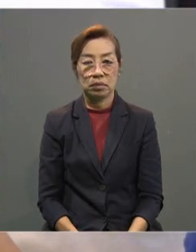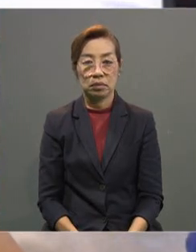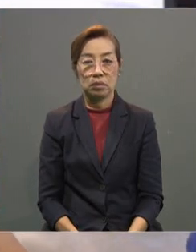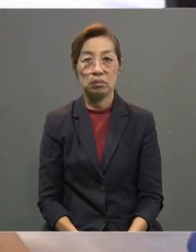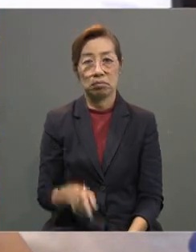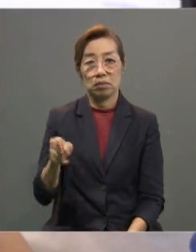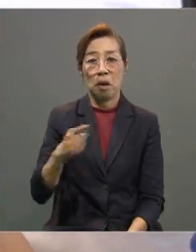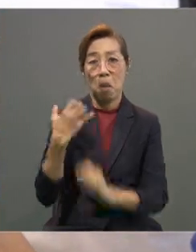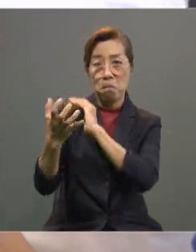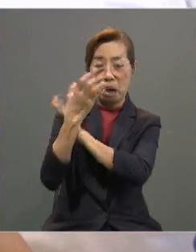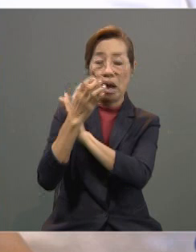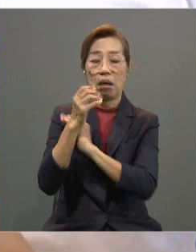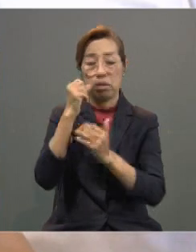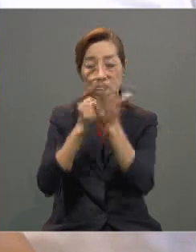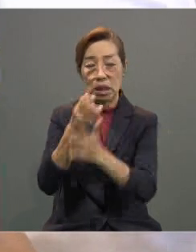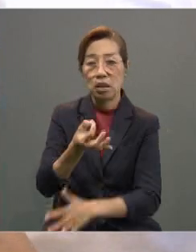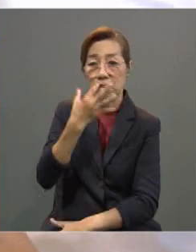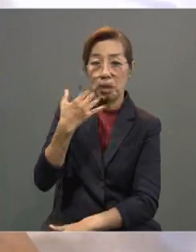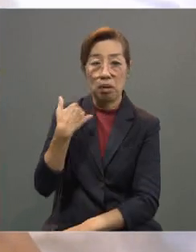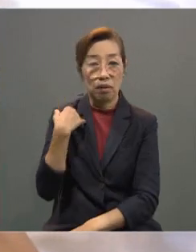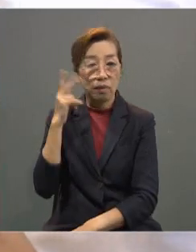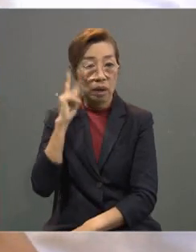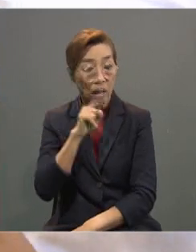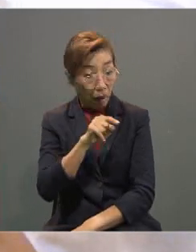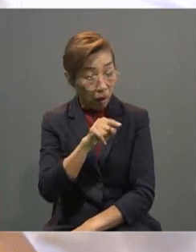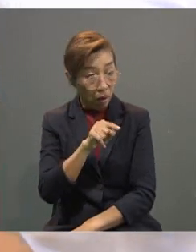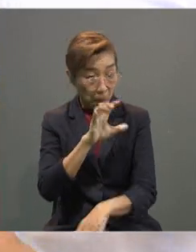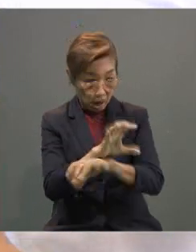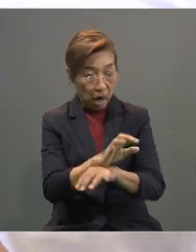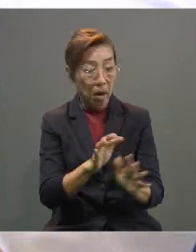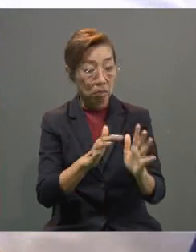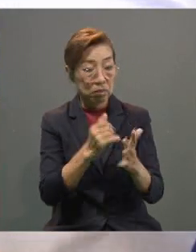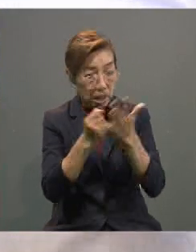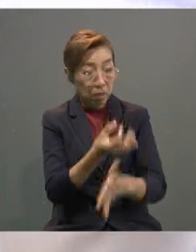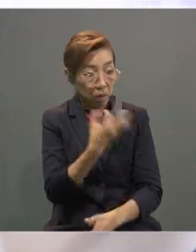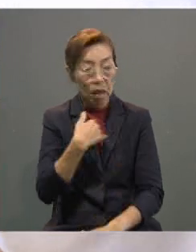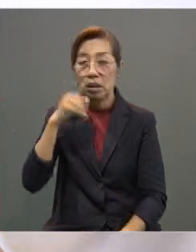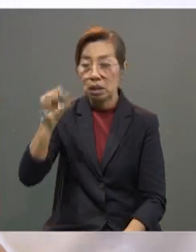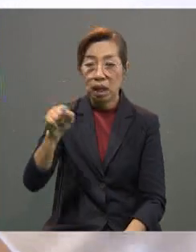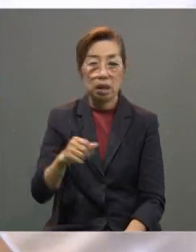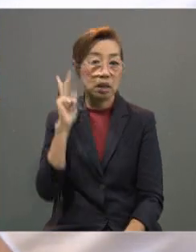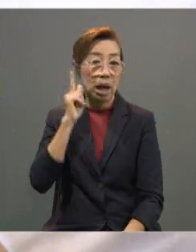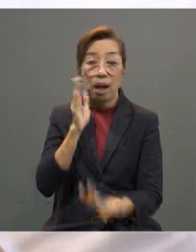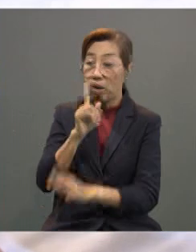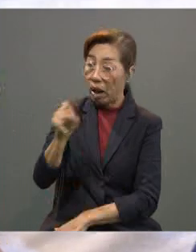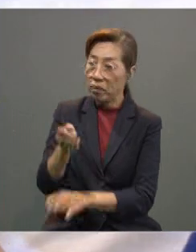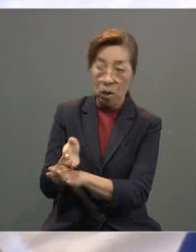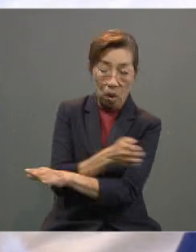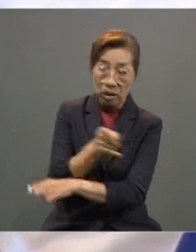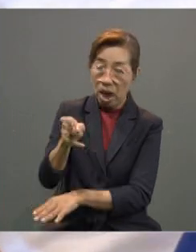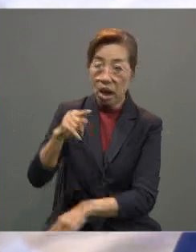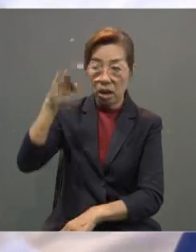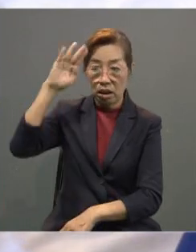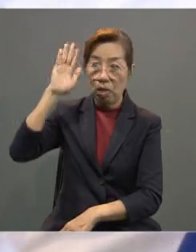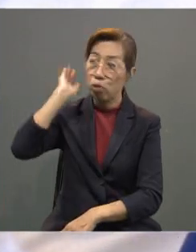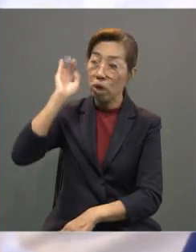บังคับให้เสพยาค่ะ บังคับให้เราเสพยา ค่ะ เขาบีบงานเราก่อนไหมก่อนหน้านั้น อะไรนะคะ ไปถึงเขาบีบเราก่อนไหมคะว่าให้เราไป